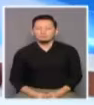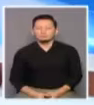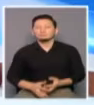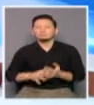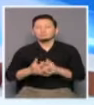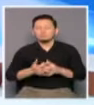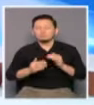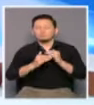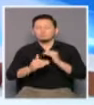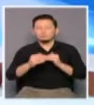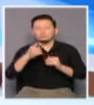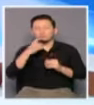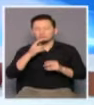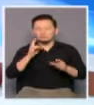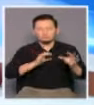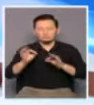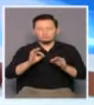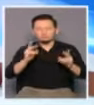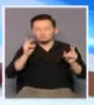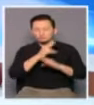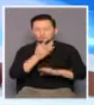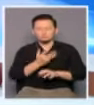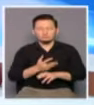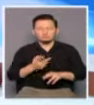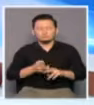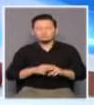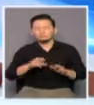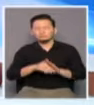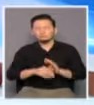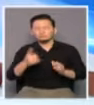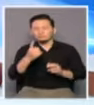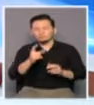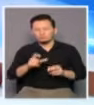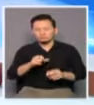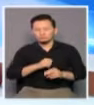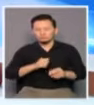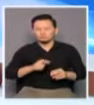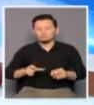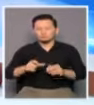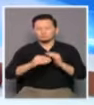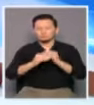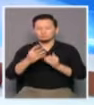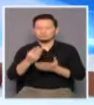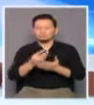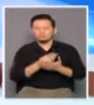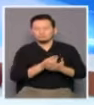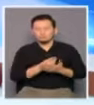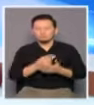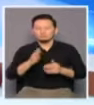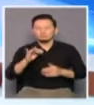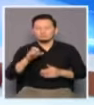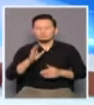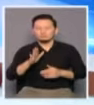Ауылымызға төселетін жолдың сызбасы дұрыс жасақталмаған. Бірінші кезекте қолында белгі барлар өз көшелеріне жол салдырып жатыр. Бұл Водников